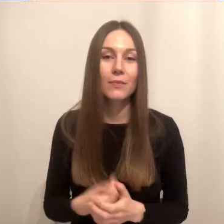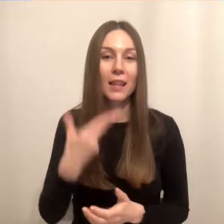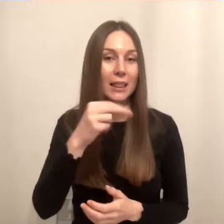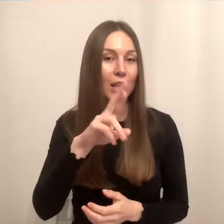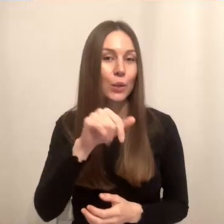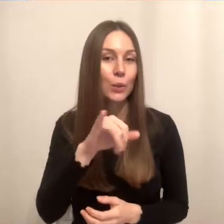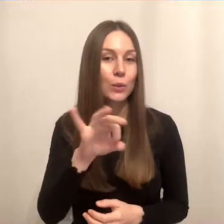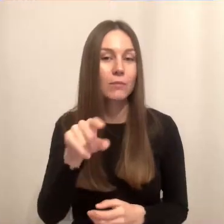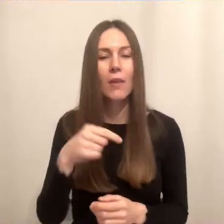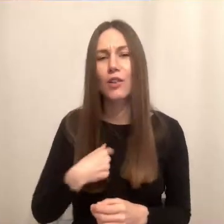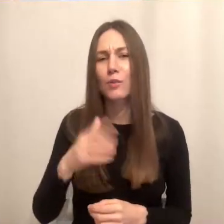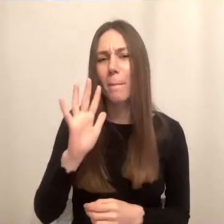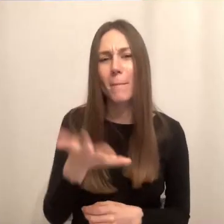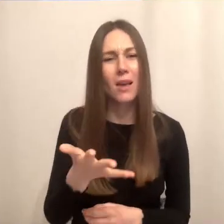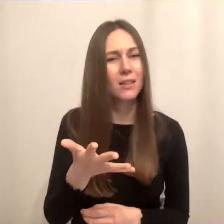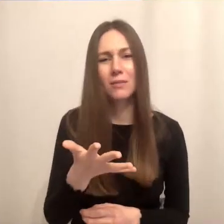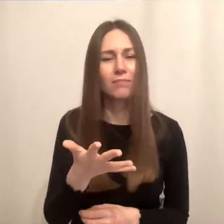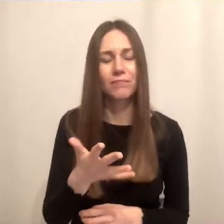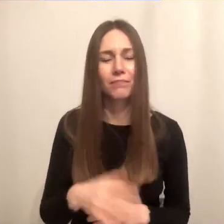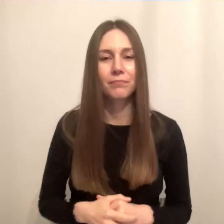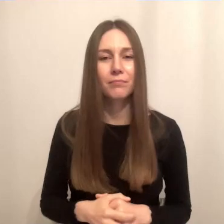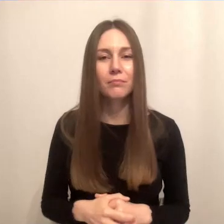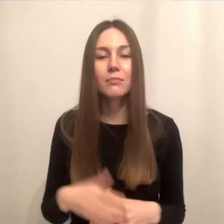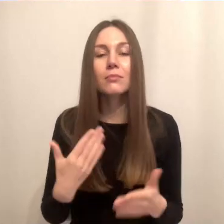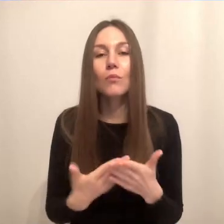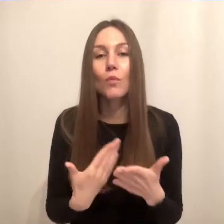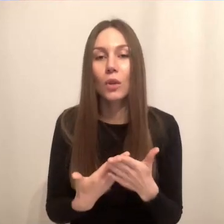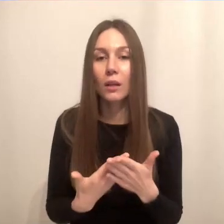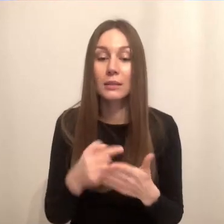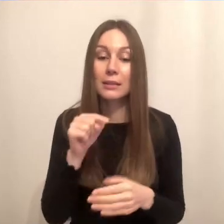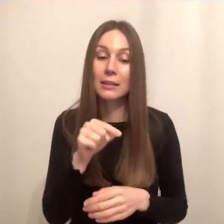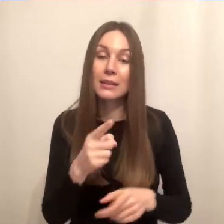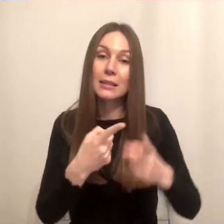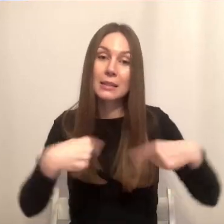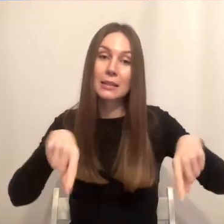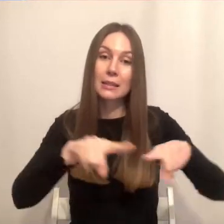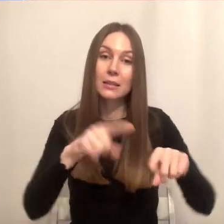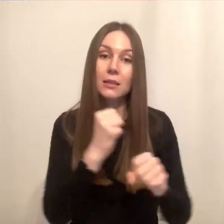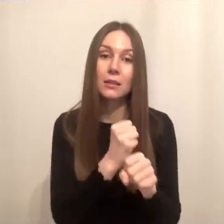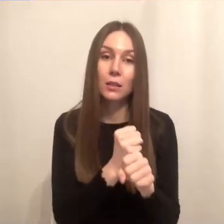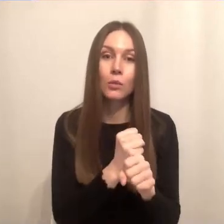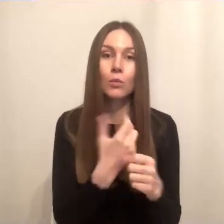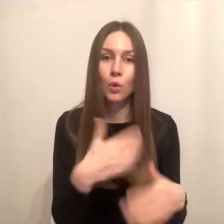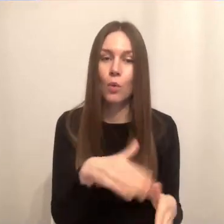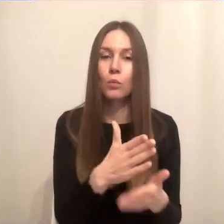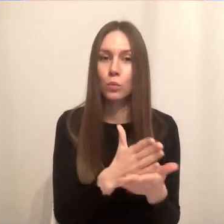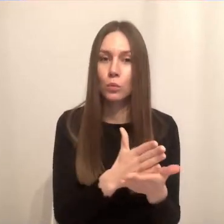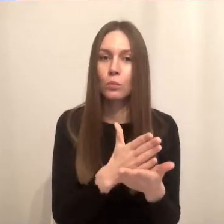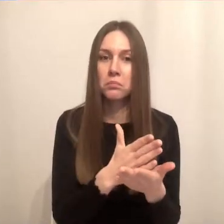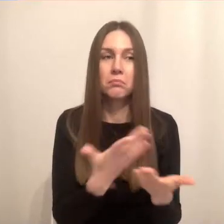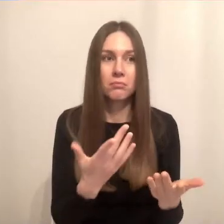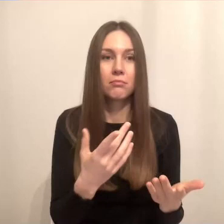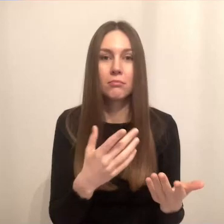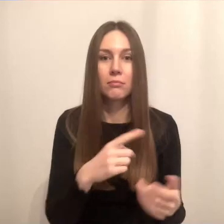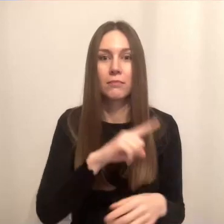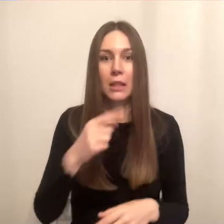Neparašyčiau turbūt 5, nes kadangi šitoj srity dirbu pakankamai ilgai, galima sakyti beveik visą gyvenimą,